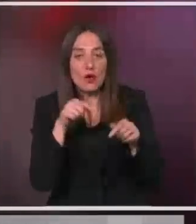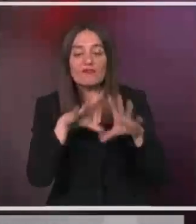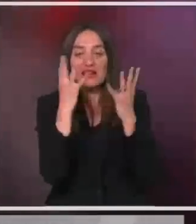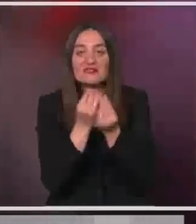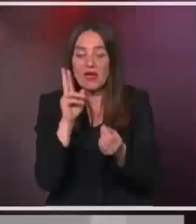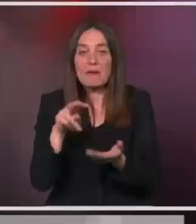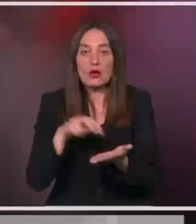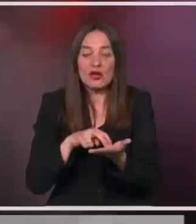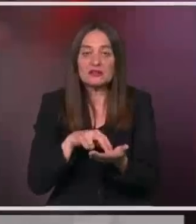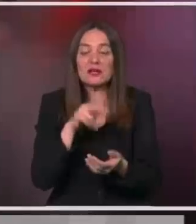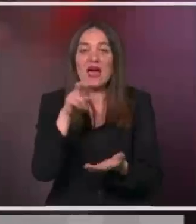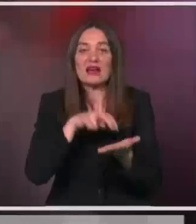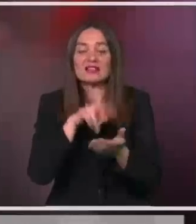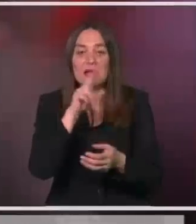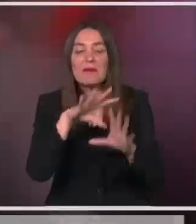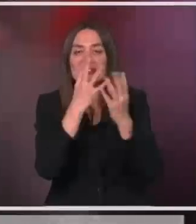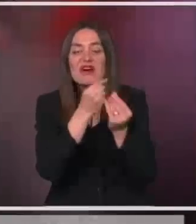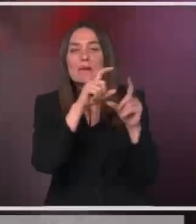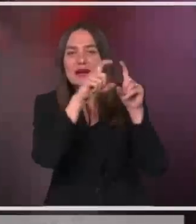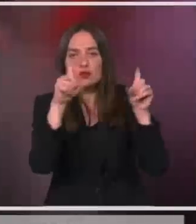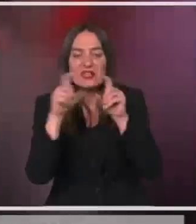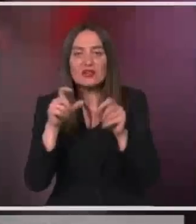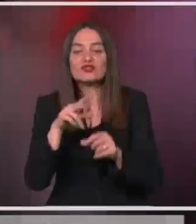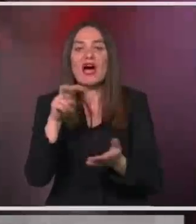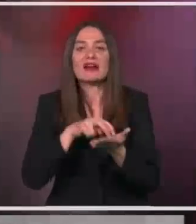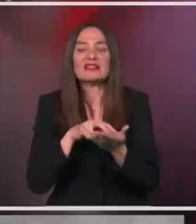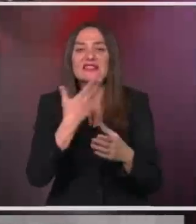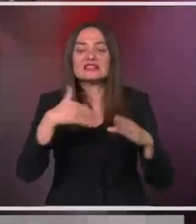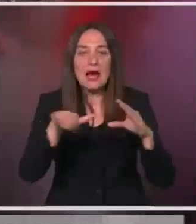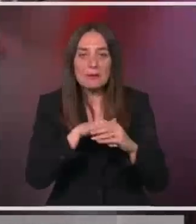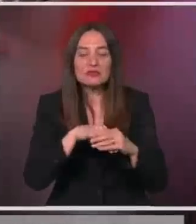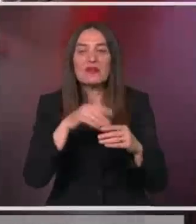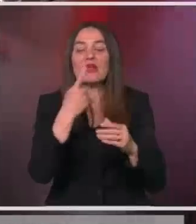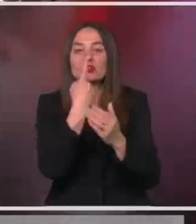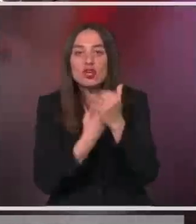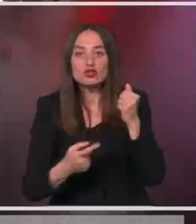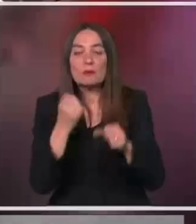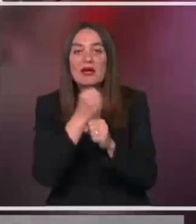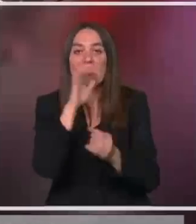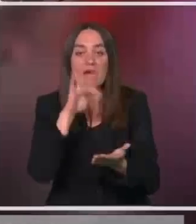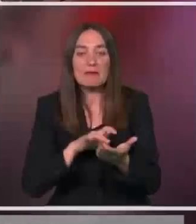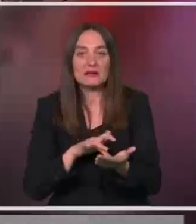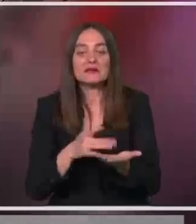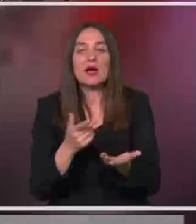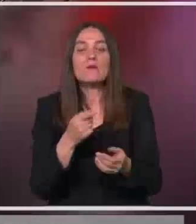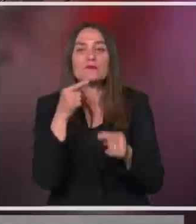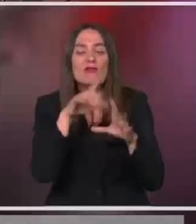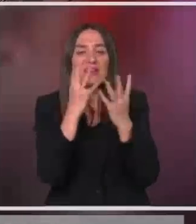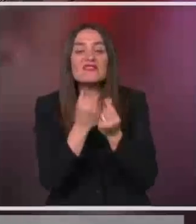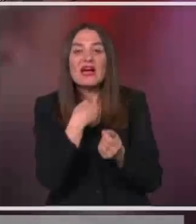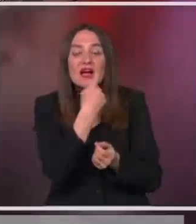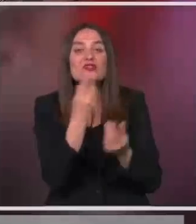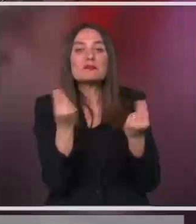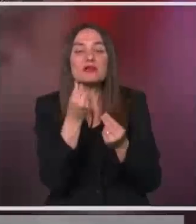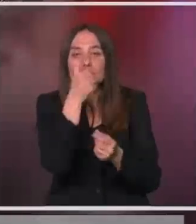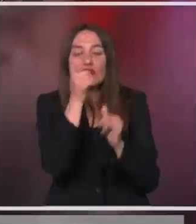imaju rizik. Ovde imaju rizik sva preduzeća. Ovde imaju rizik zaposleni da će izgubiti radna mesta. A ovom sve kažem zato što